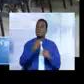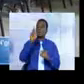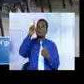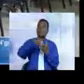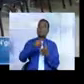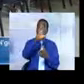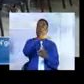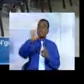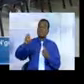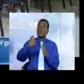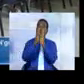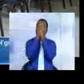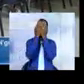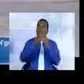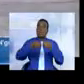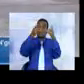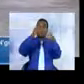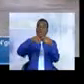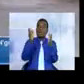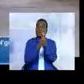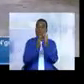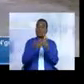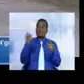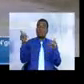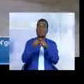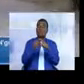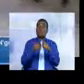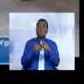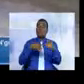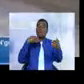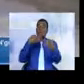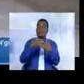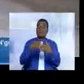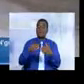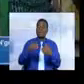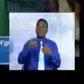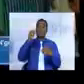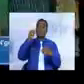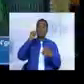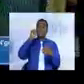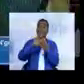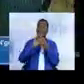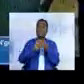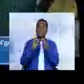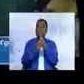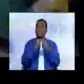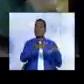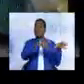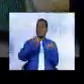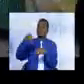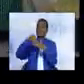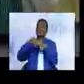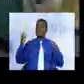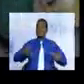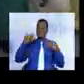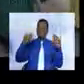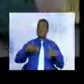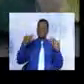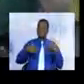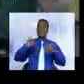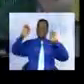1500 livres ont été offerts à l'école. Comme à son arrivée, Dominique Ouattara a quitté le lycée moderne de Sakassou dans la liesse et